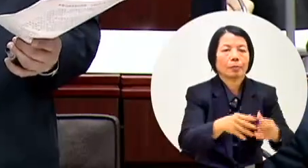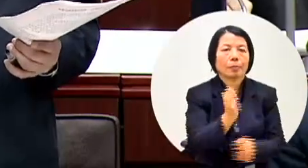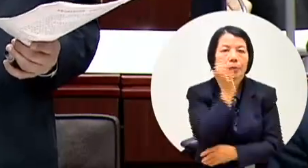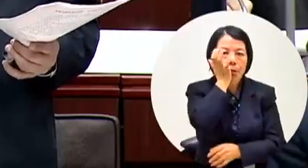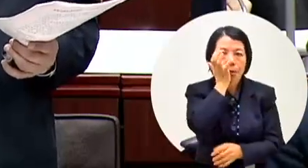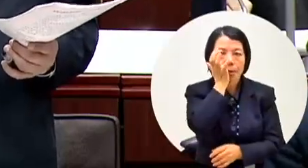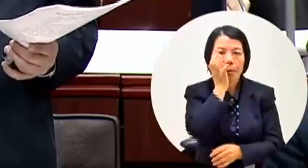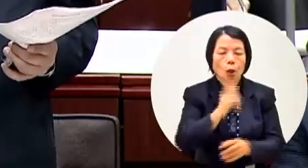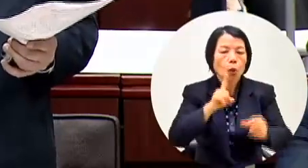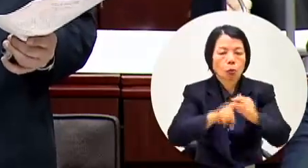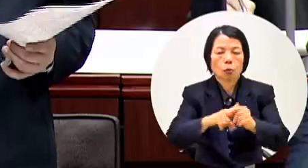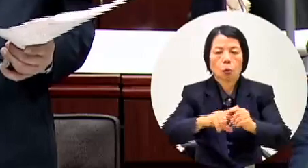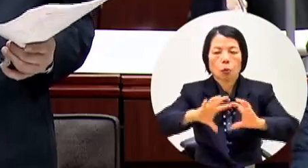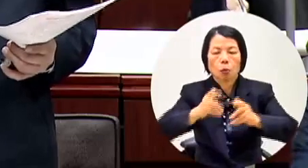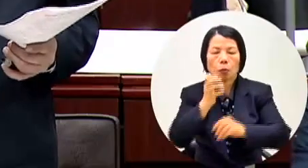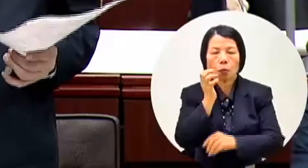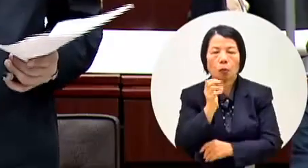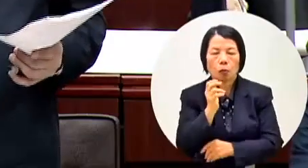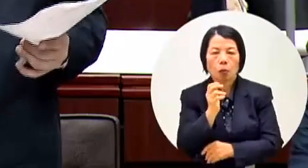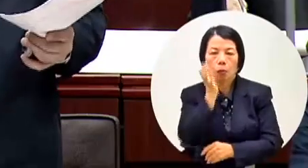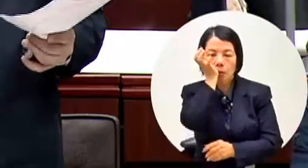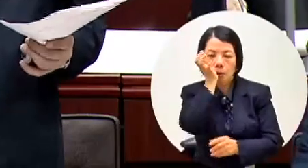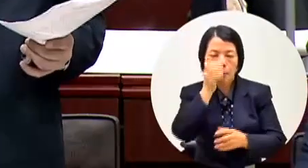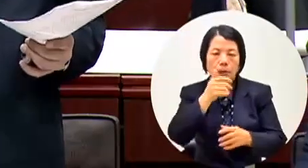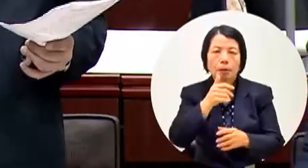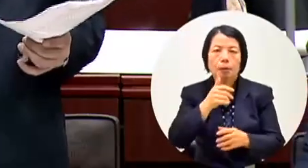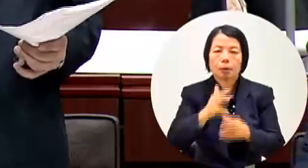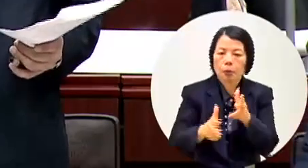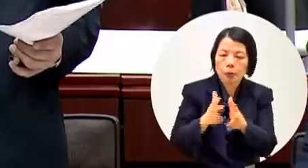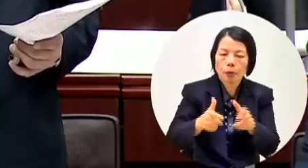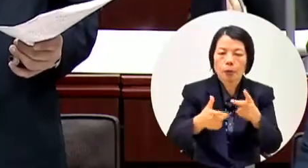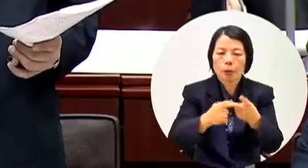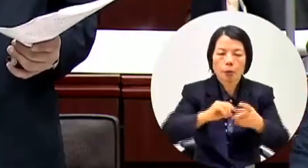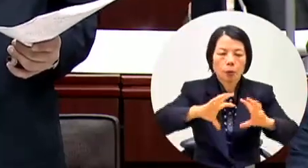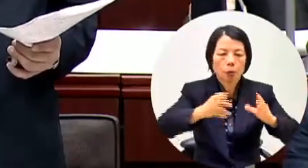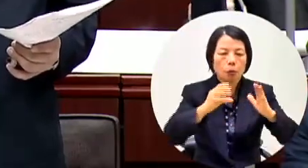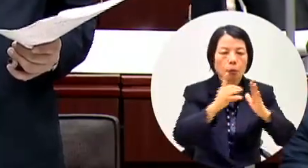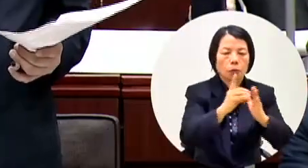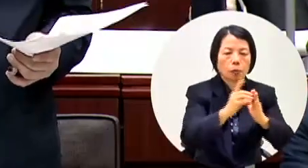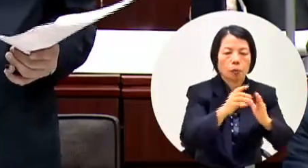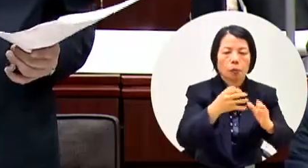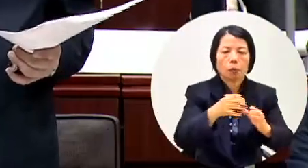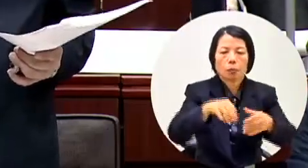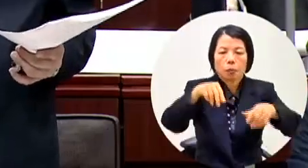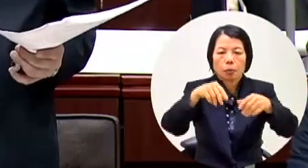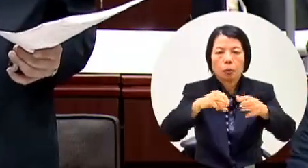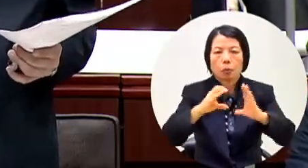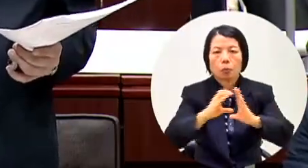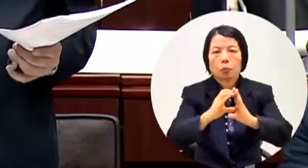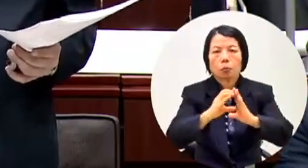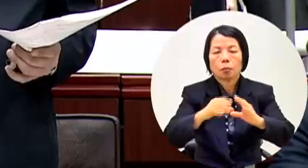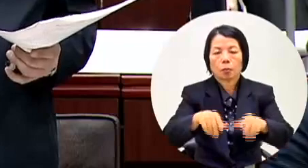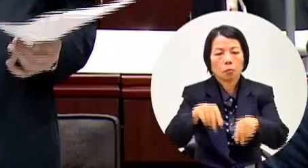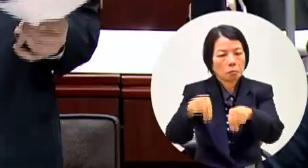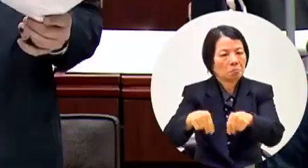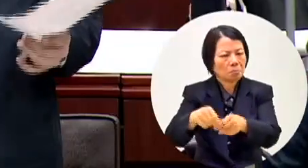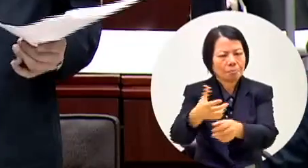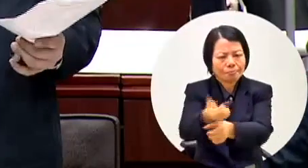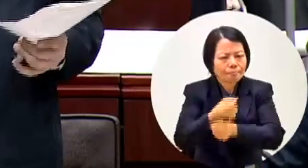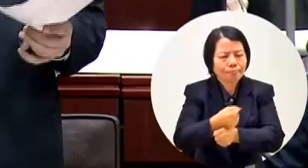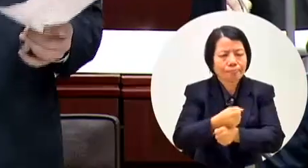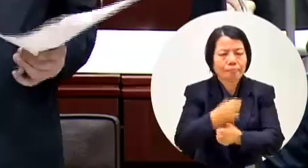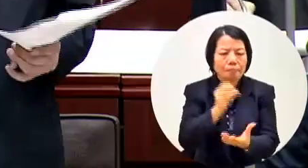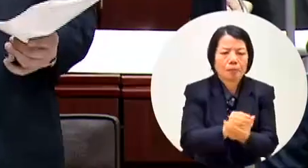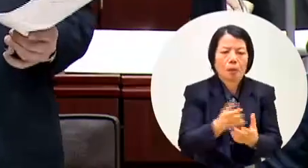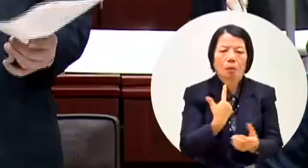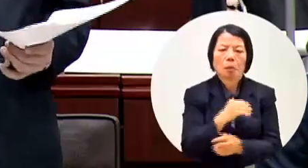找订单？有没有可能帮国巨、帮这些重大企业去抢订单？我们知道我们不可能，我们没有能力